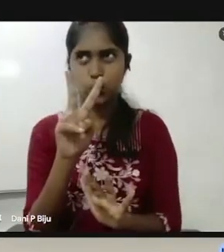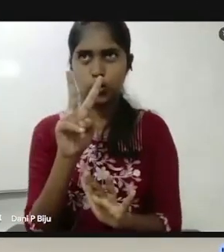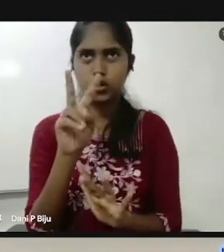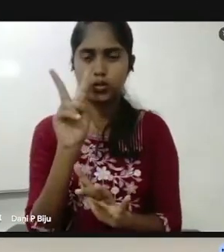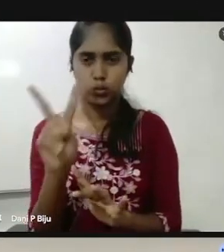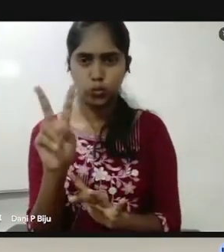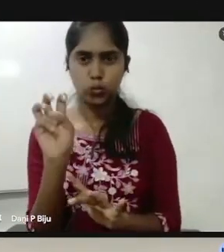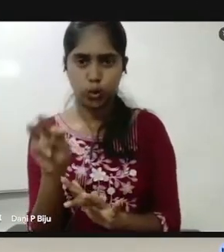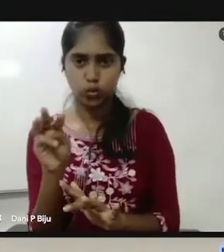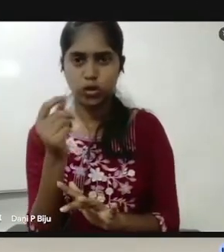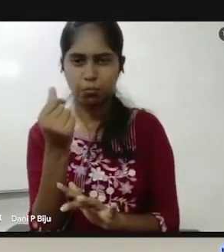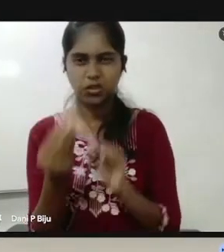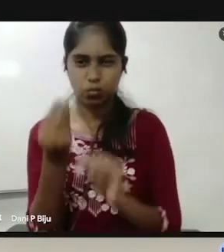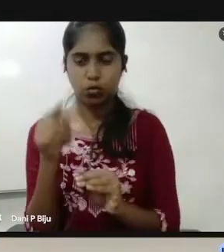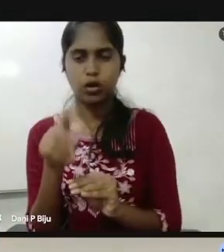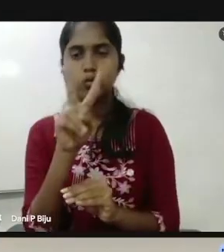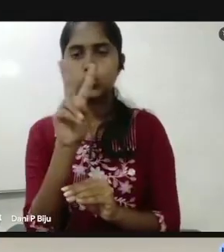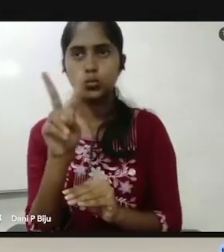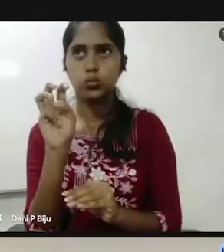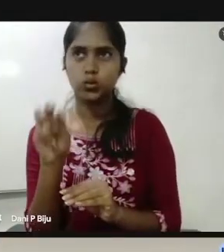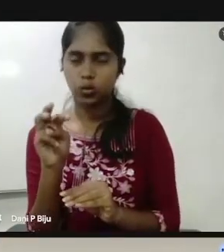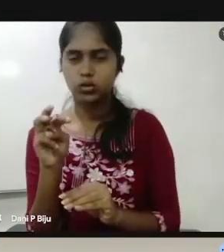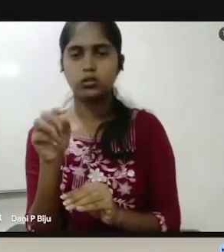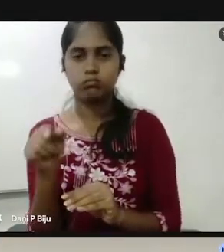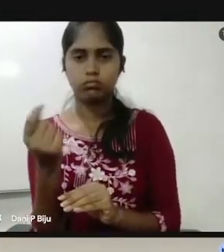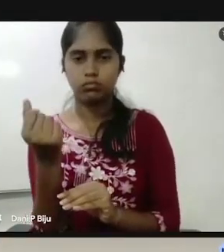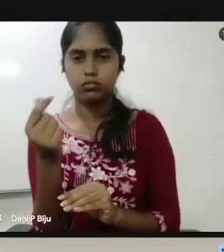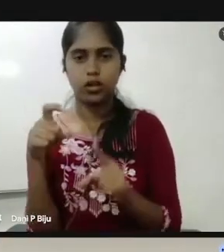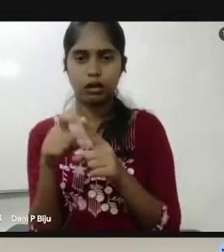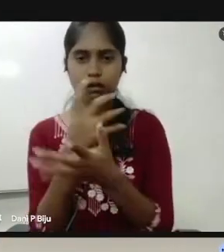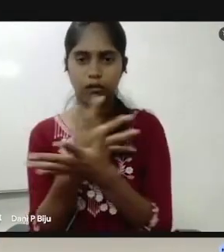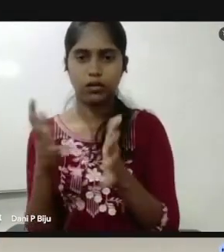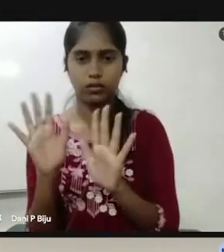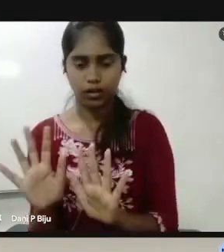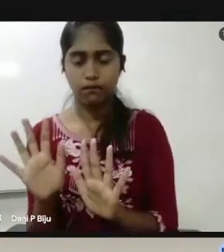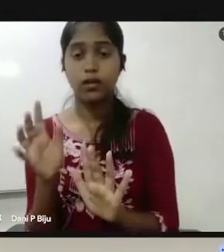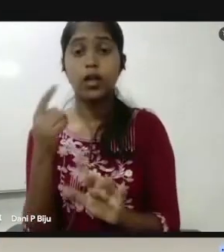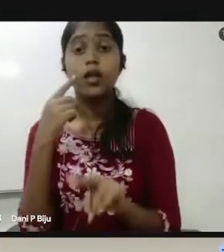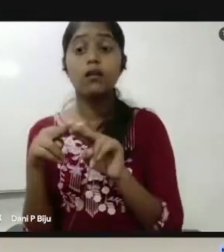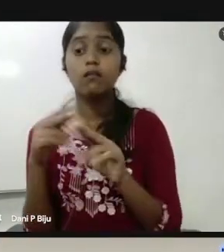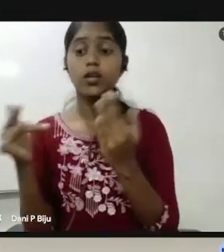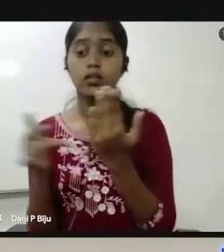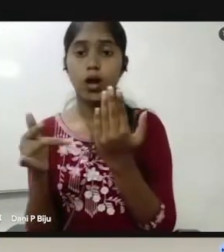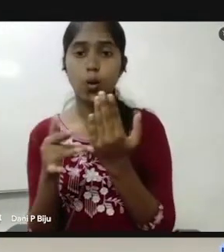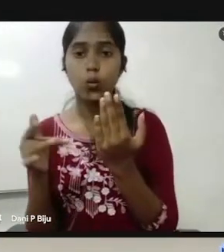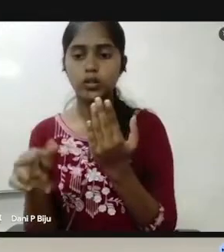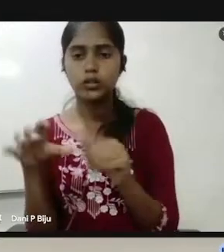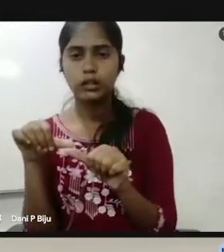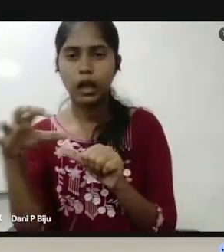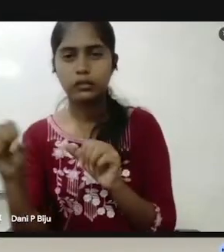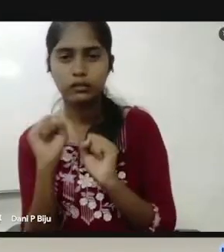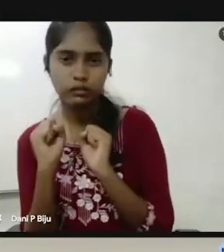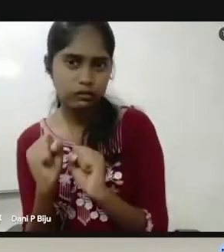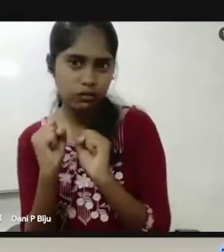നമുക്ക് തന്നെ കൺസ്ട്രക്ട് അത്രയും പൈസ ഇല്ലാതെ തന്നെ നമുക്ക് തന്നെ ഉണ്ടാക്കാൻ പറ്റുന്നതായി ഉള്ളൂ, ലോ ടെക്നോളജി ഇല്ലാത്തത്. പിന്നെ ഹൈ ടെക്നോളജി